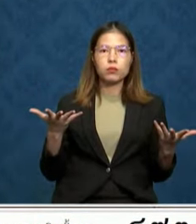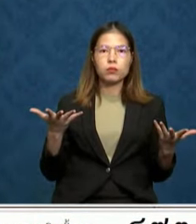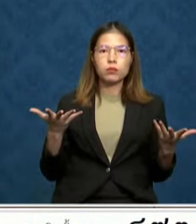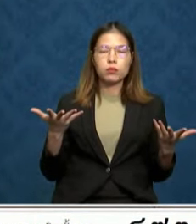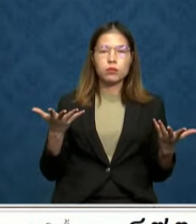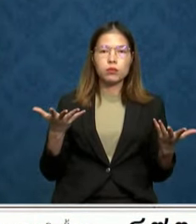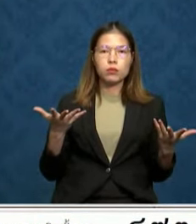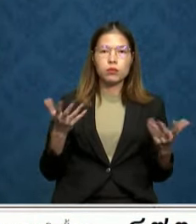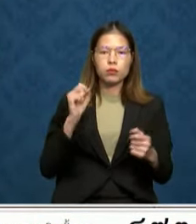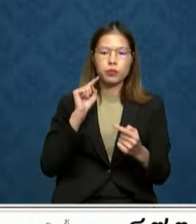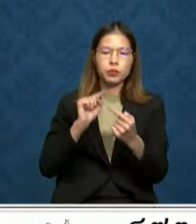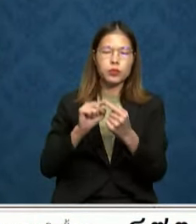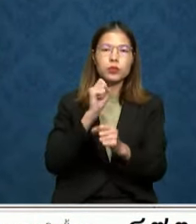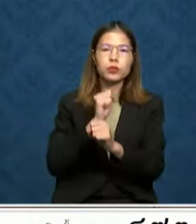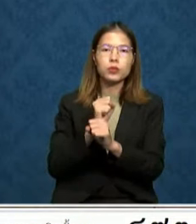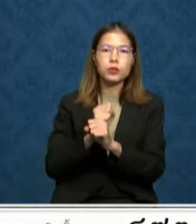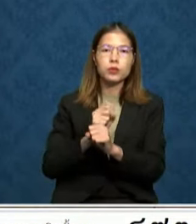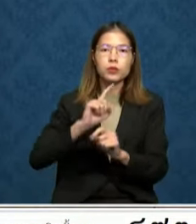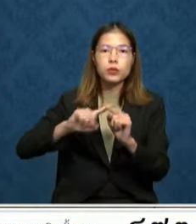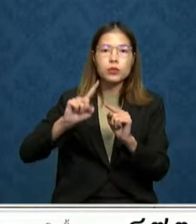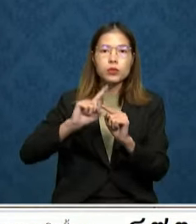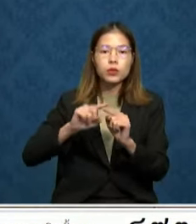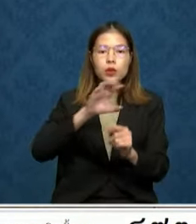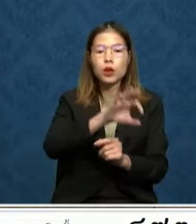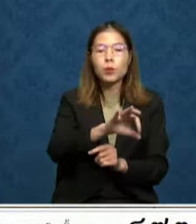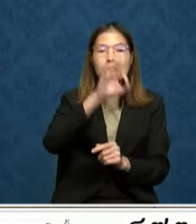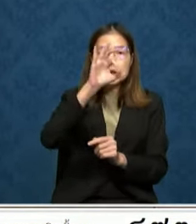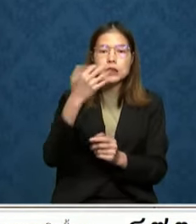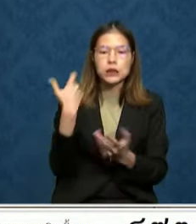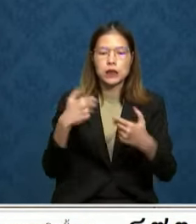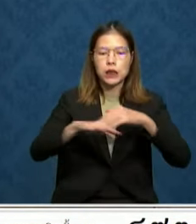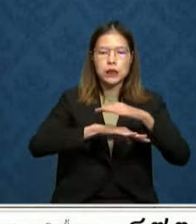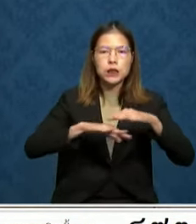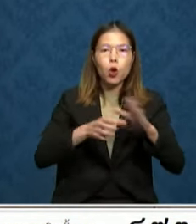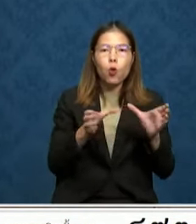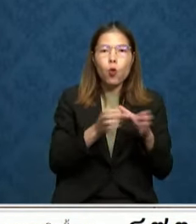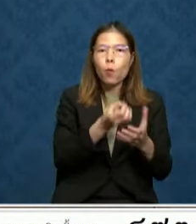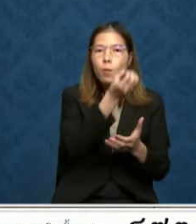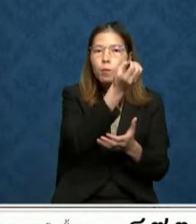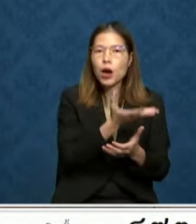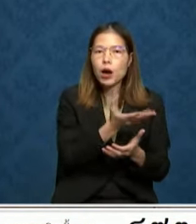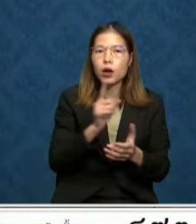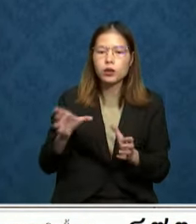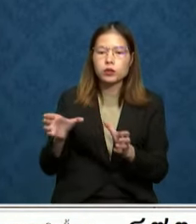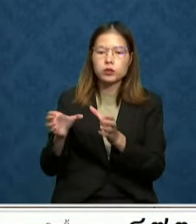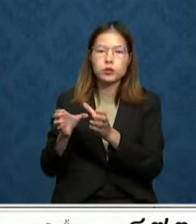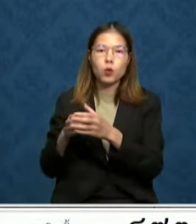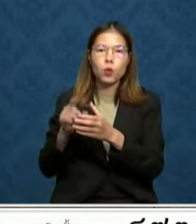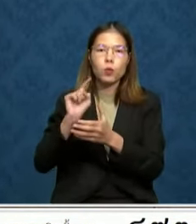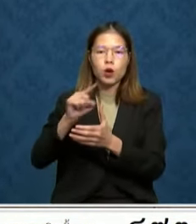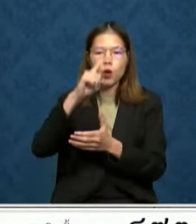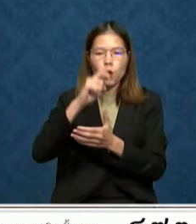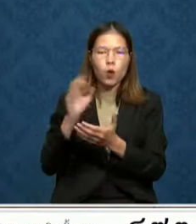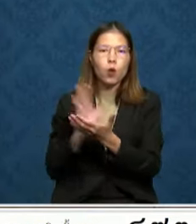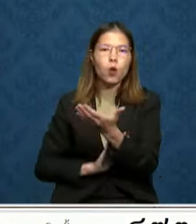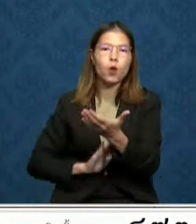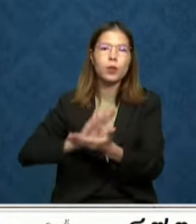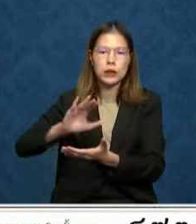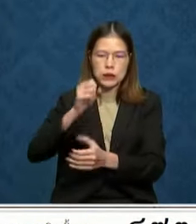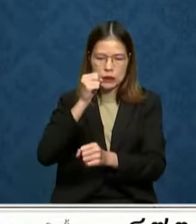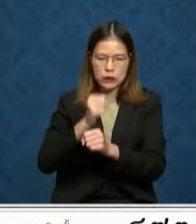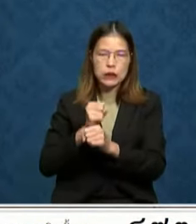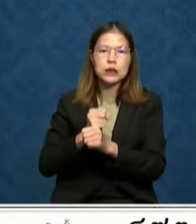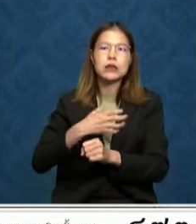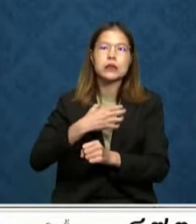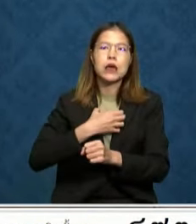เราจะสามารถอ้างอิงได้อย่ไรว่านี่คือเสียงข้างมากหรอนี่คือเสงส่วใหญ่ของประเทศที่ต้องการทำประชาม